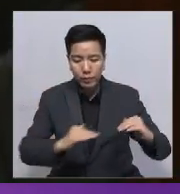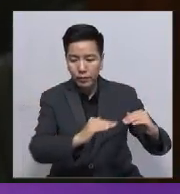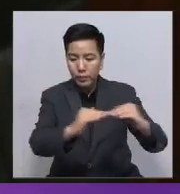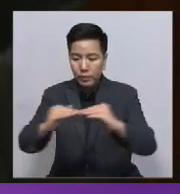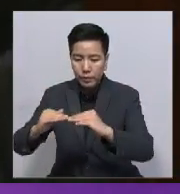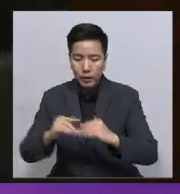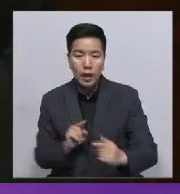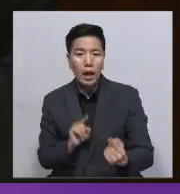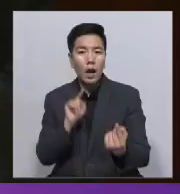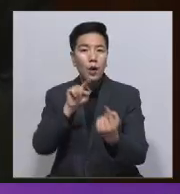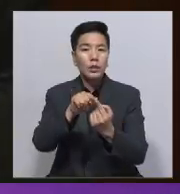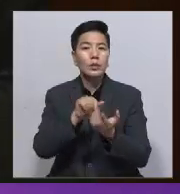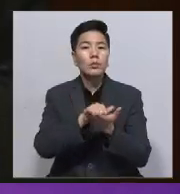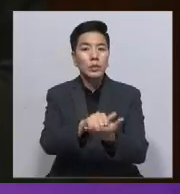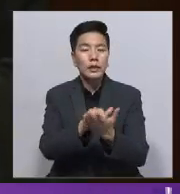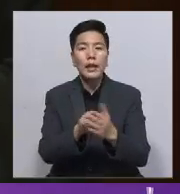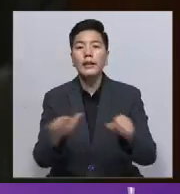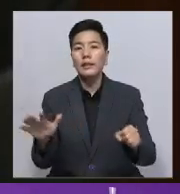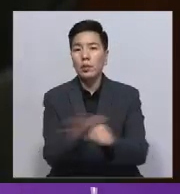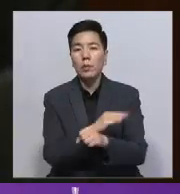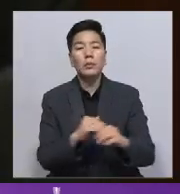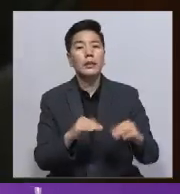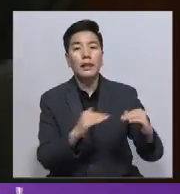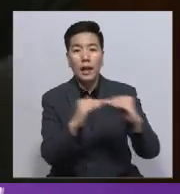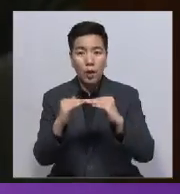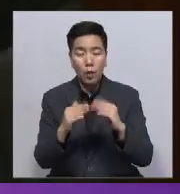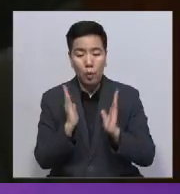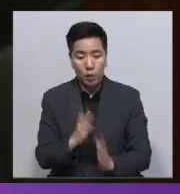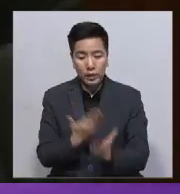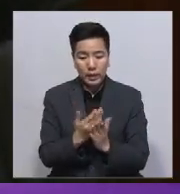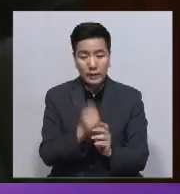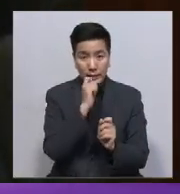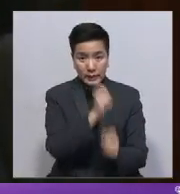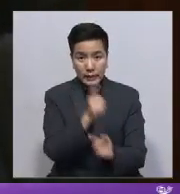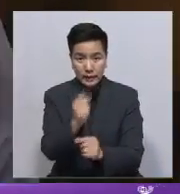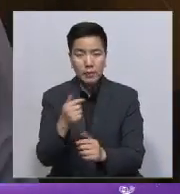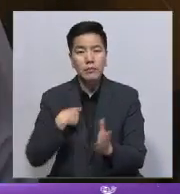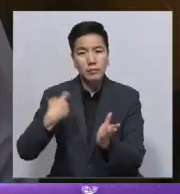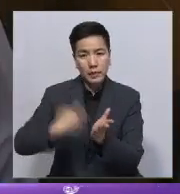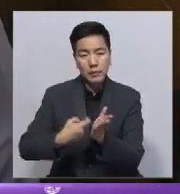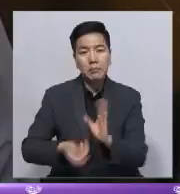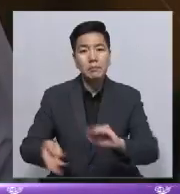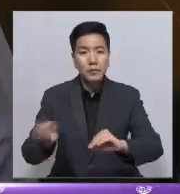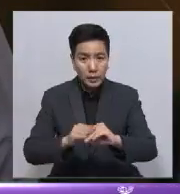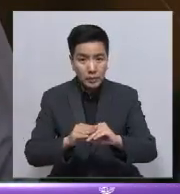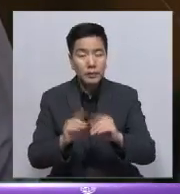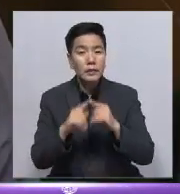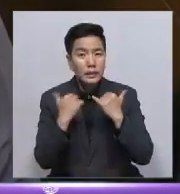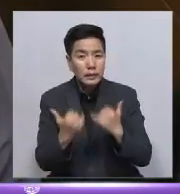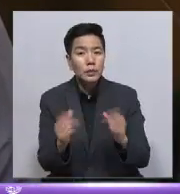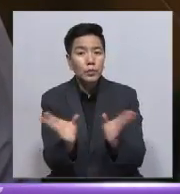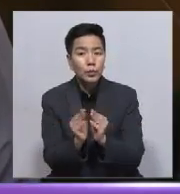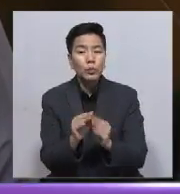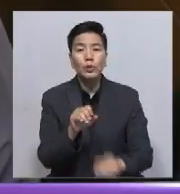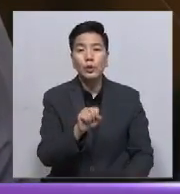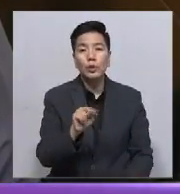าถึงบริการภาครัฐอย่างเท่าเทียมกันที่สำคัญค่ะยังจะทำให้ลูกจ้างมีหลักประกันมากขึ้นด้วยนะคะหลังจากนั้นค่ะที่